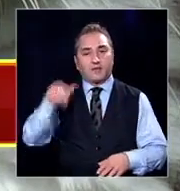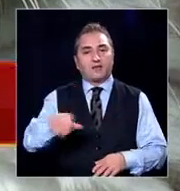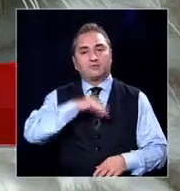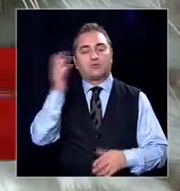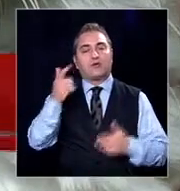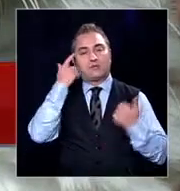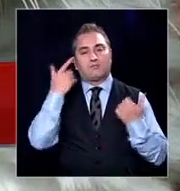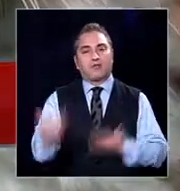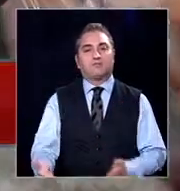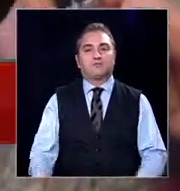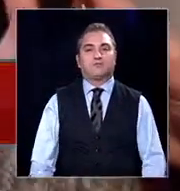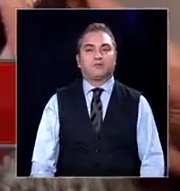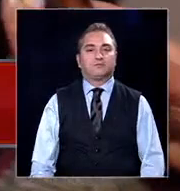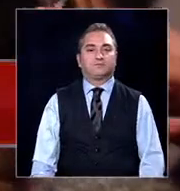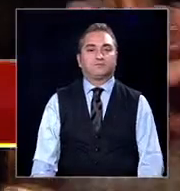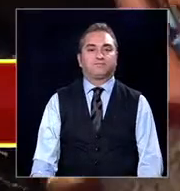bayıldı.